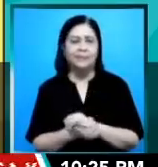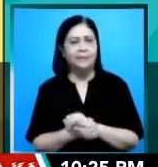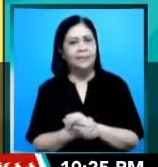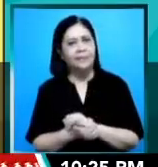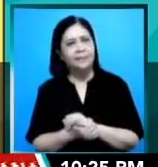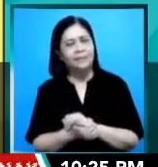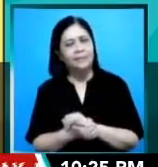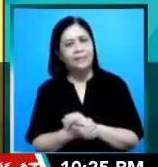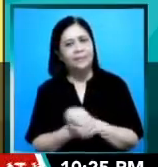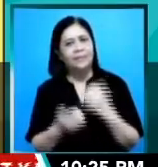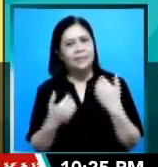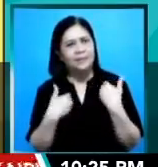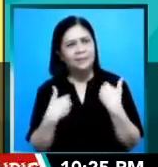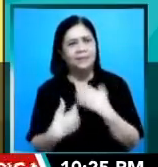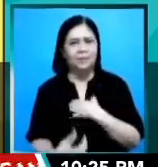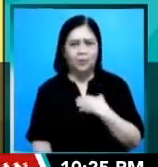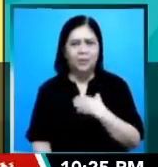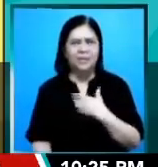complaints siya.